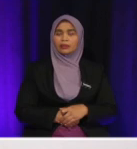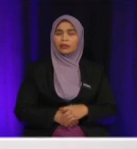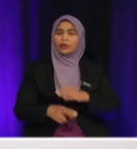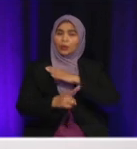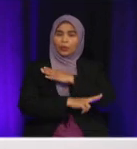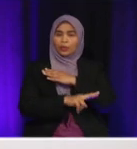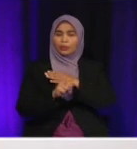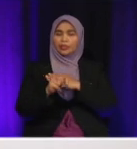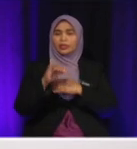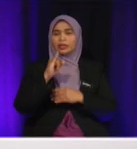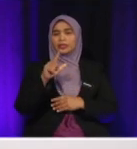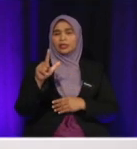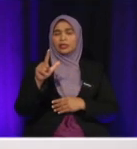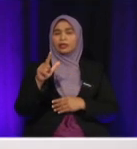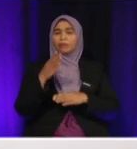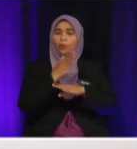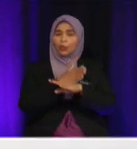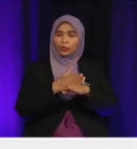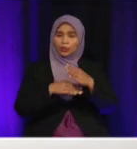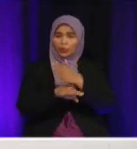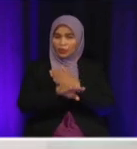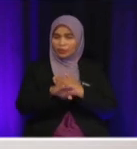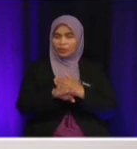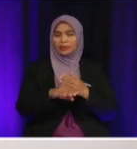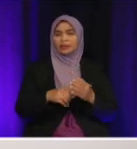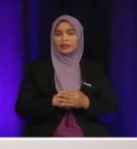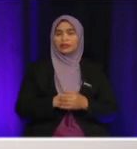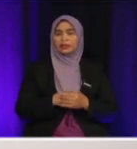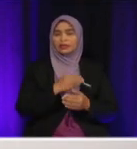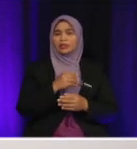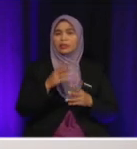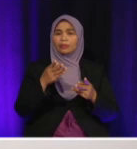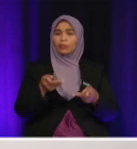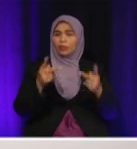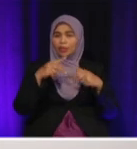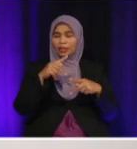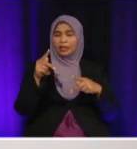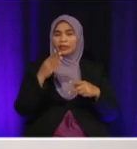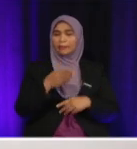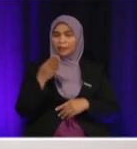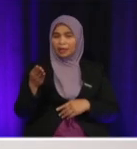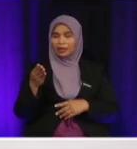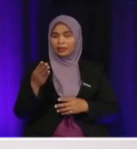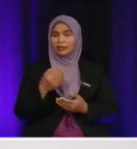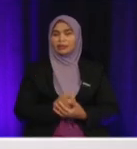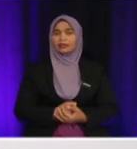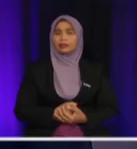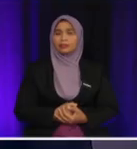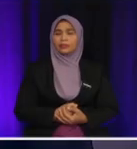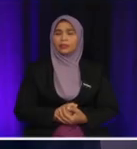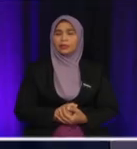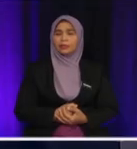Hukuman ya potong tangan. Potong dan memulangkan barang. Okey, bagus. Potong tangan